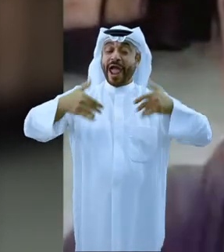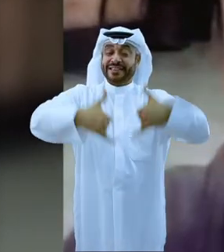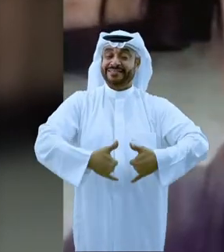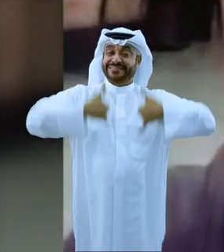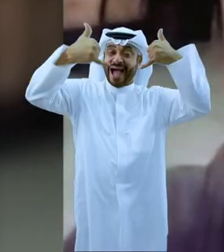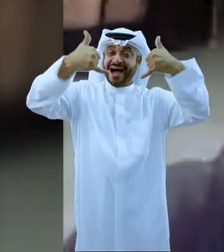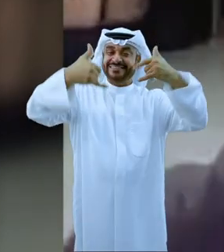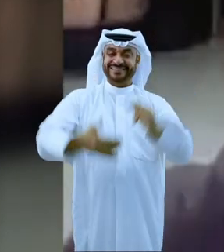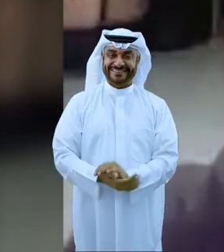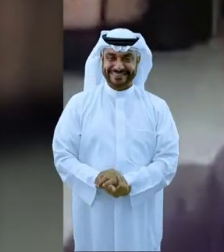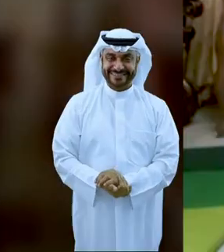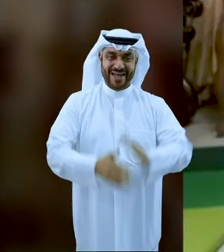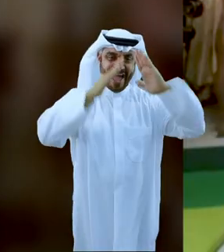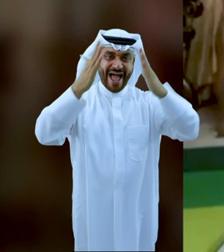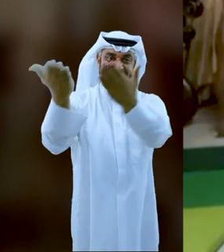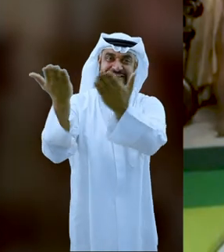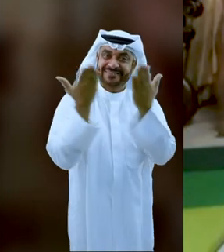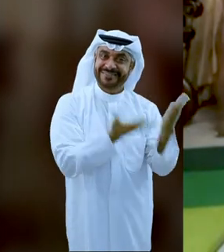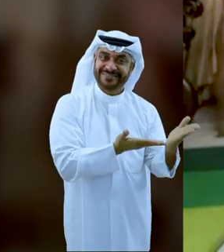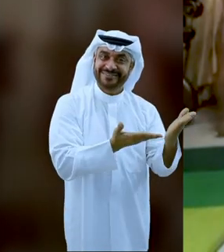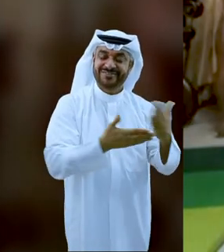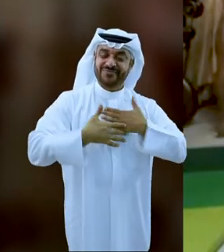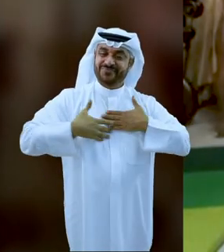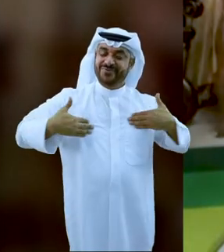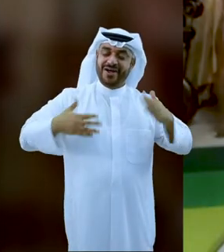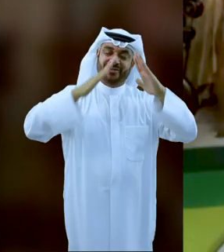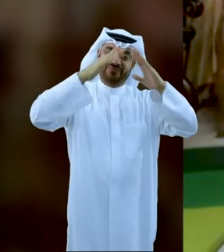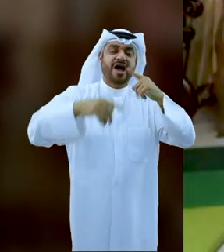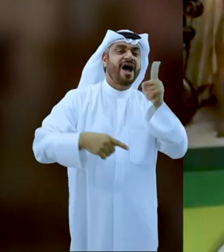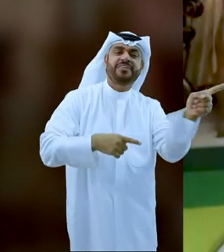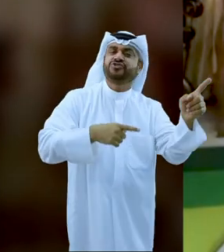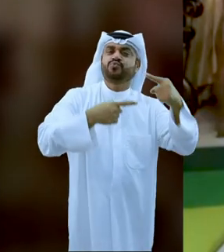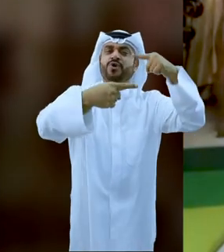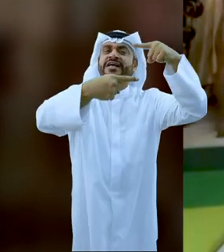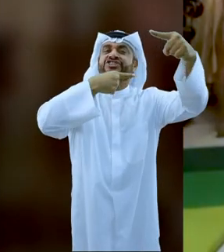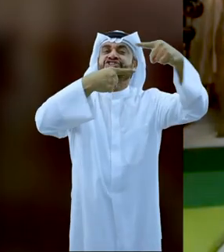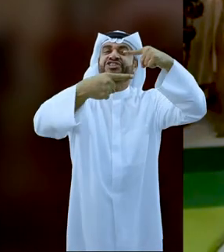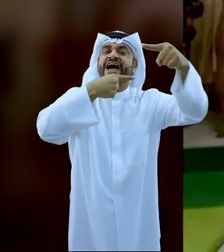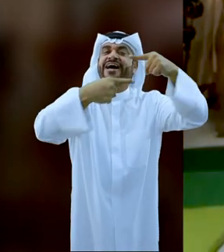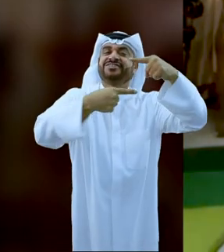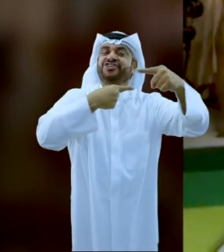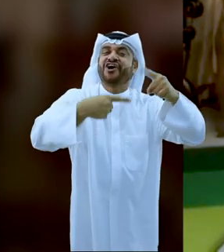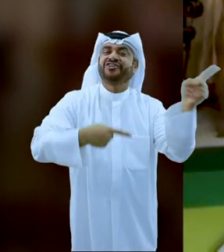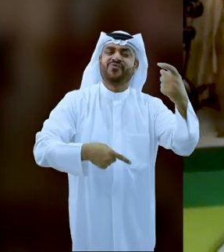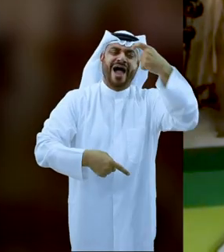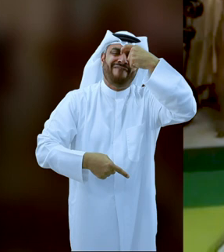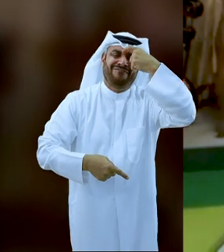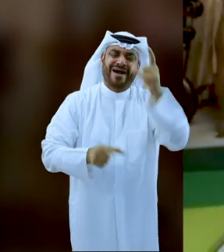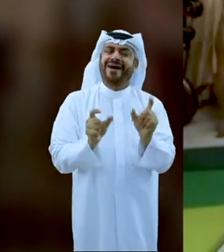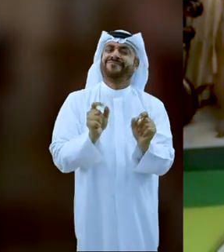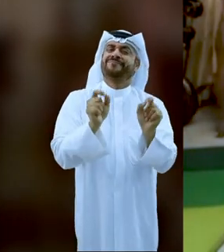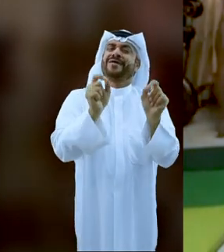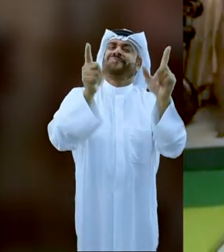كاس الرياض كاس الأمين. حياك الله في قلبك اليوم الراح وفرحت لك ارتاح بس ما تحك